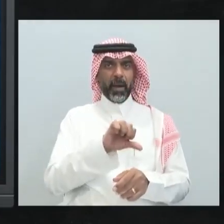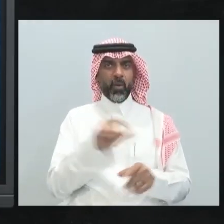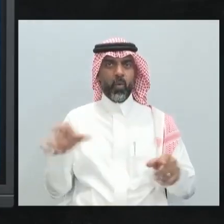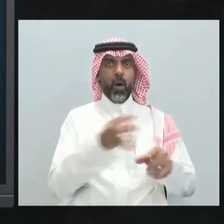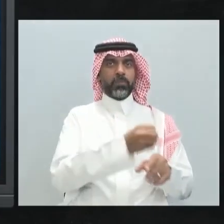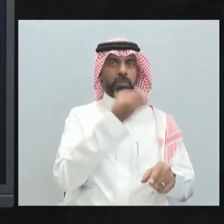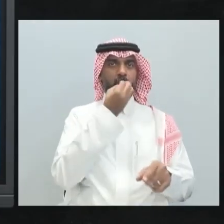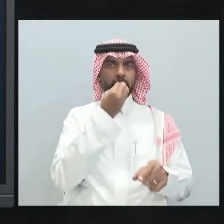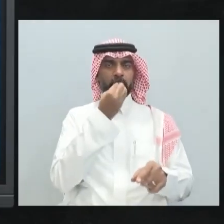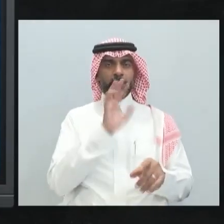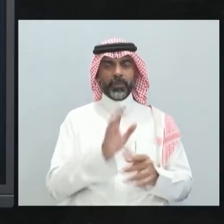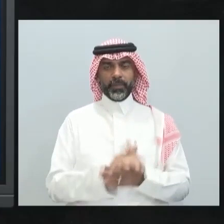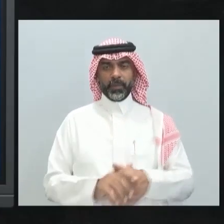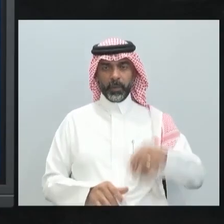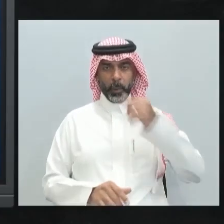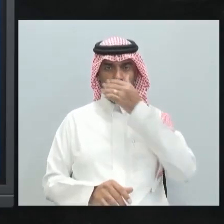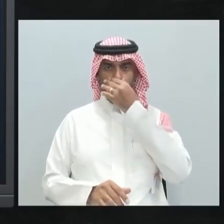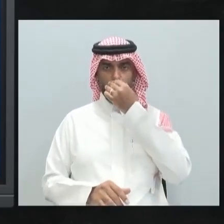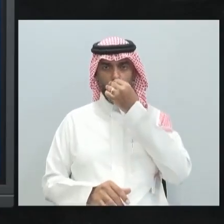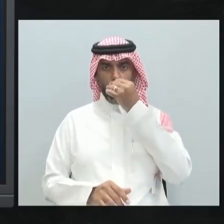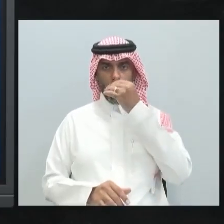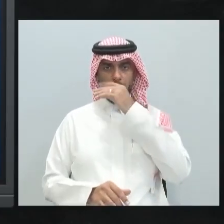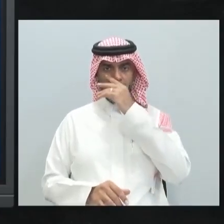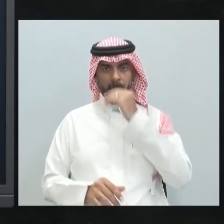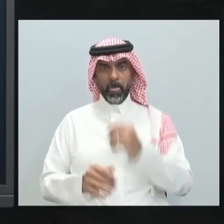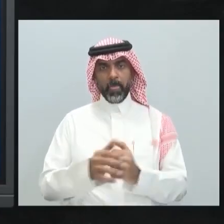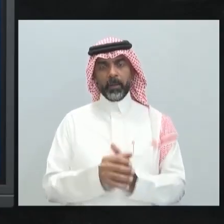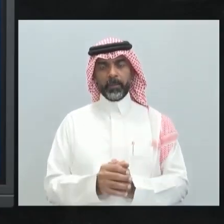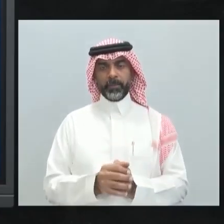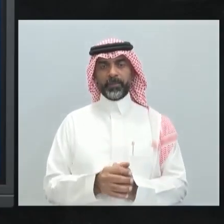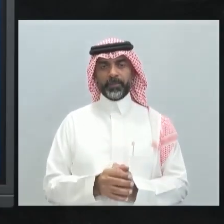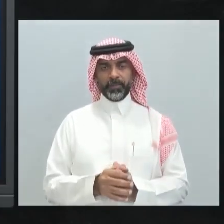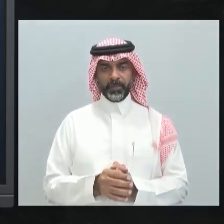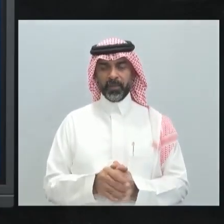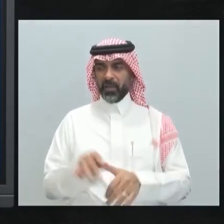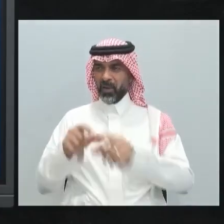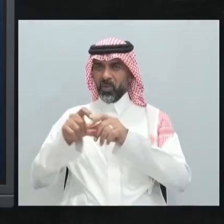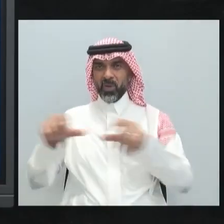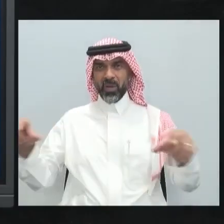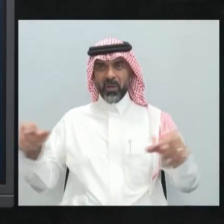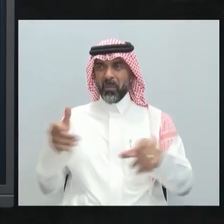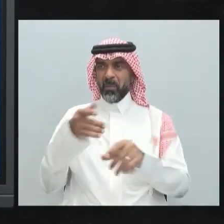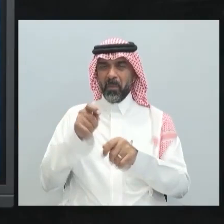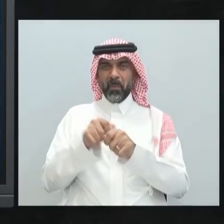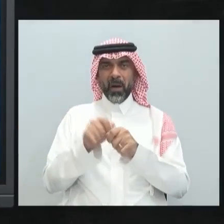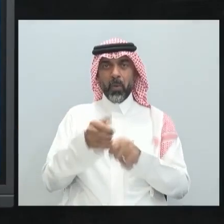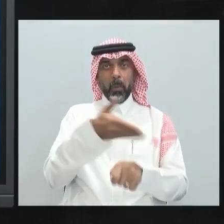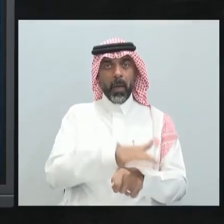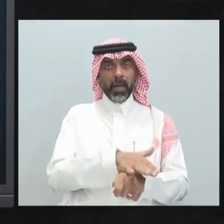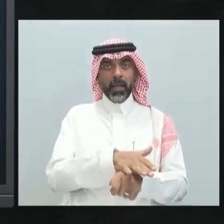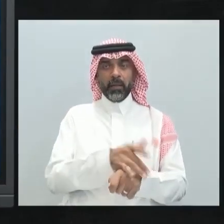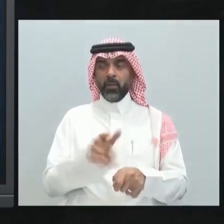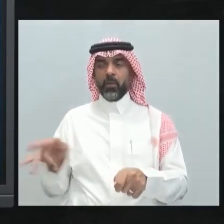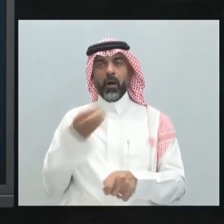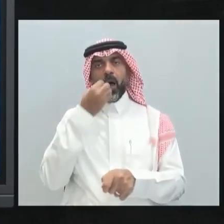نعبر عنها في علاقات التغذي بالمتر التي تتغذى على بقايا المخلوقات الميته والمواد العضويه ما